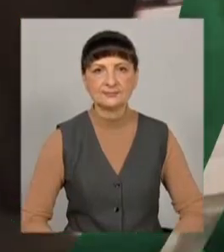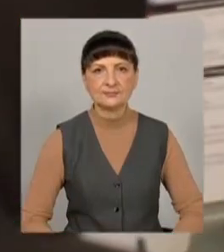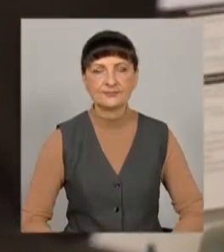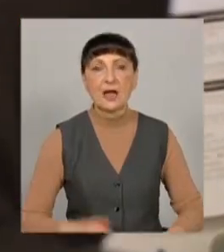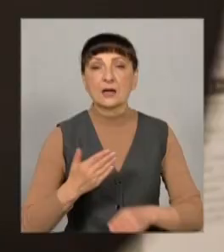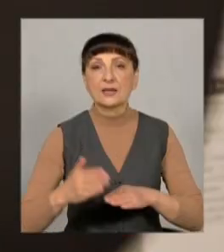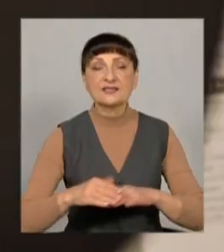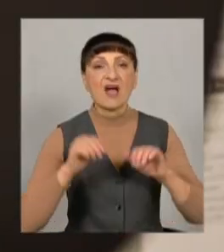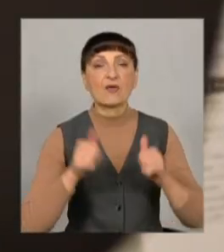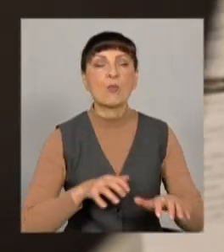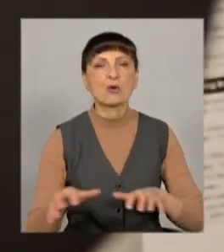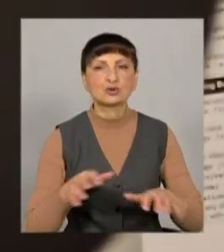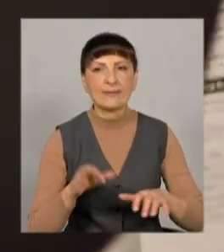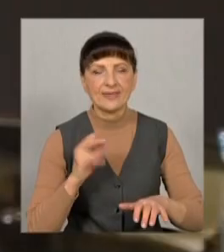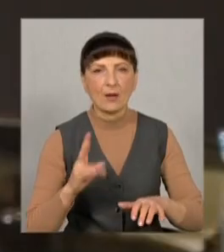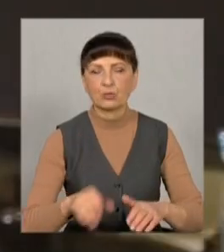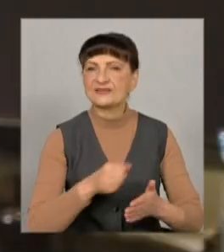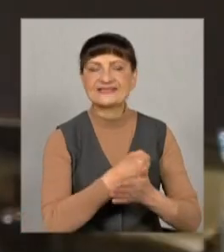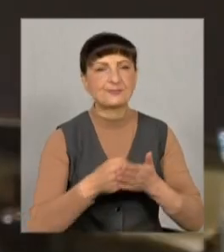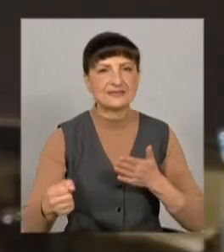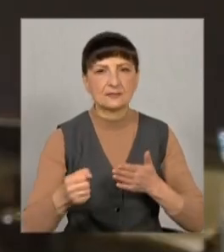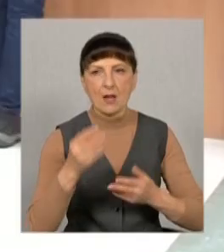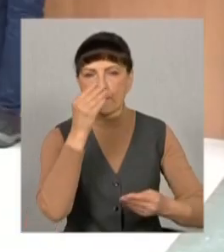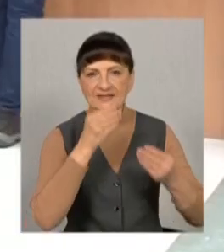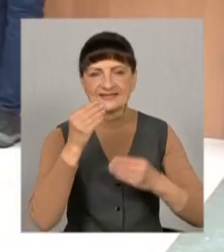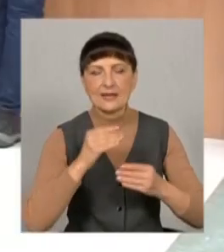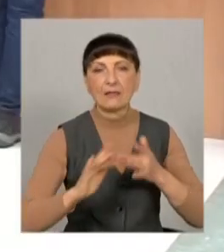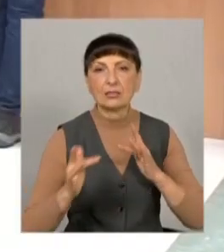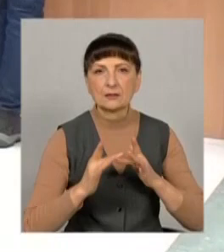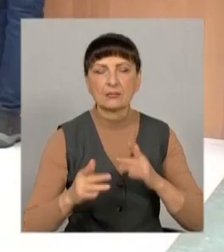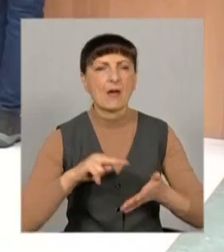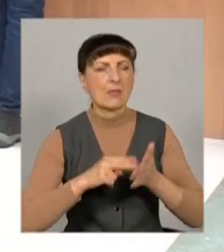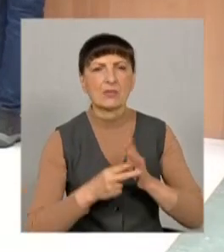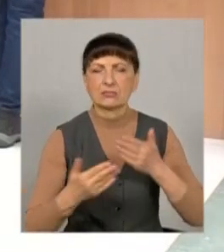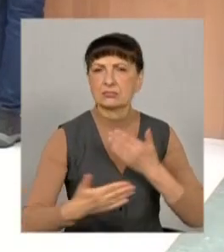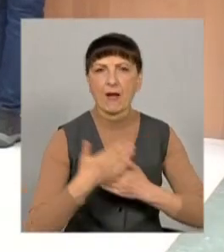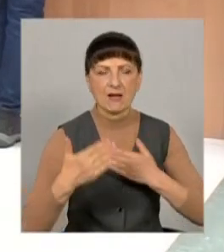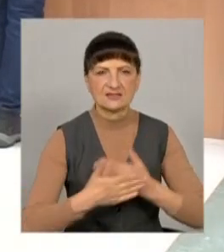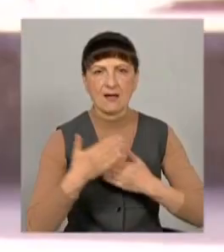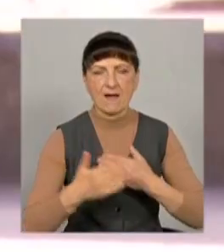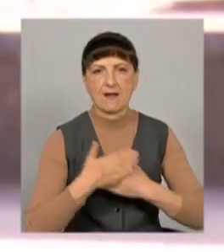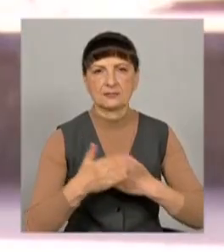Кредиты, оформленные мошенниками, будут списывать. За пробелы в кибербезопасности намерены наказывать банки второго